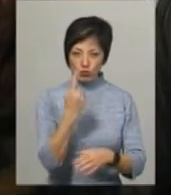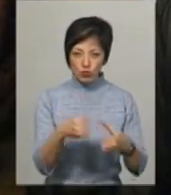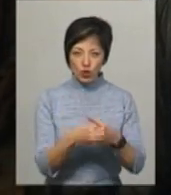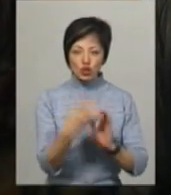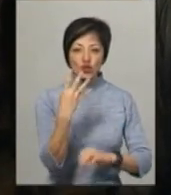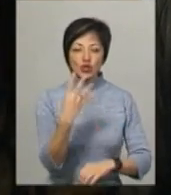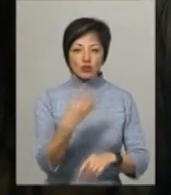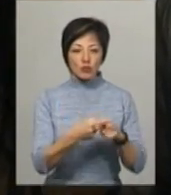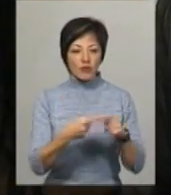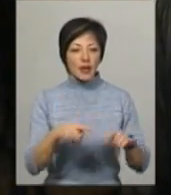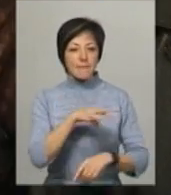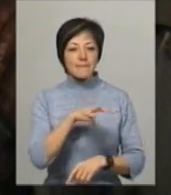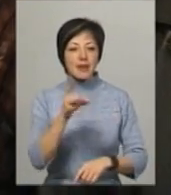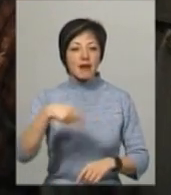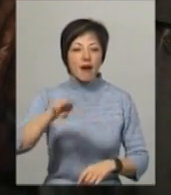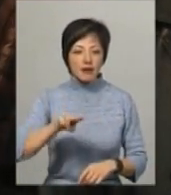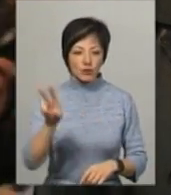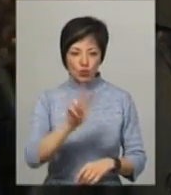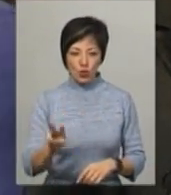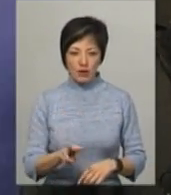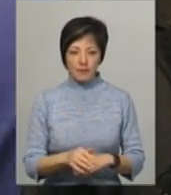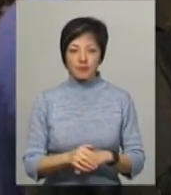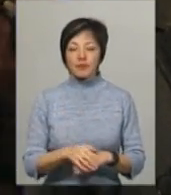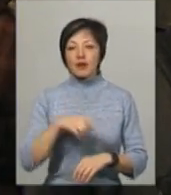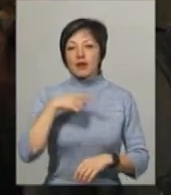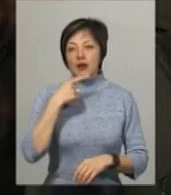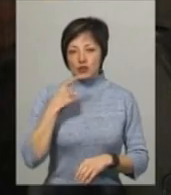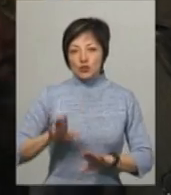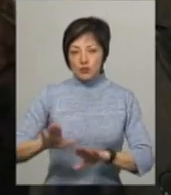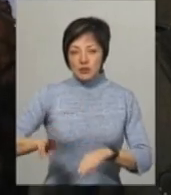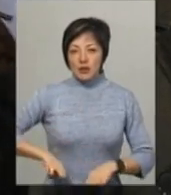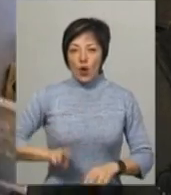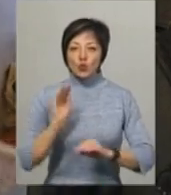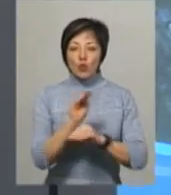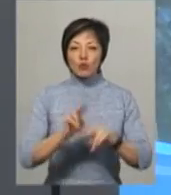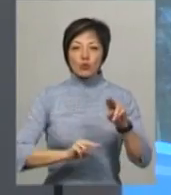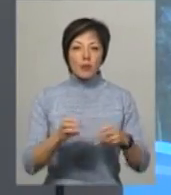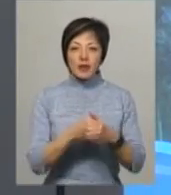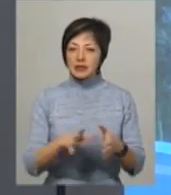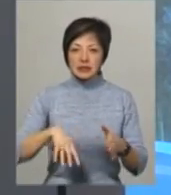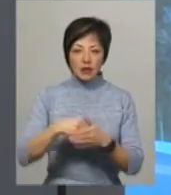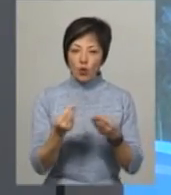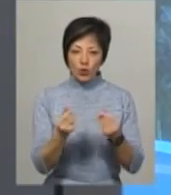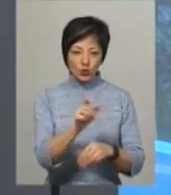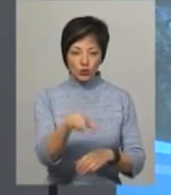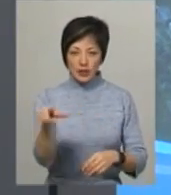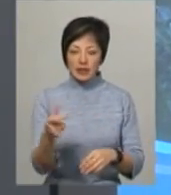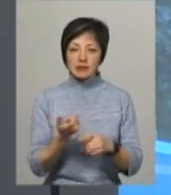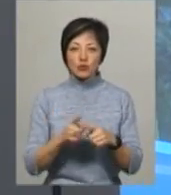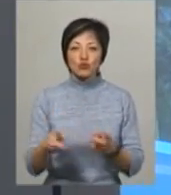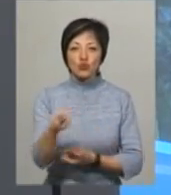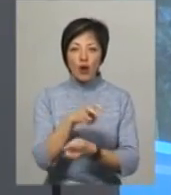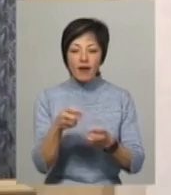від 4,5 мільярдів доларів. За словами Олега Рахлінського, добудовувати блоки будуть не за гроші платників податків. Для цього